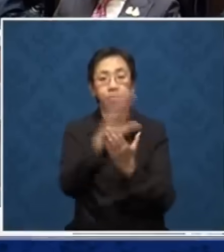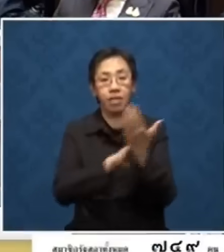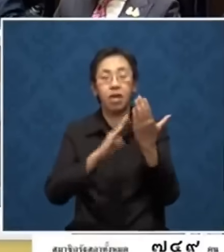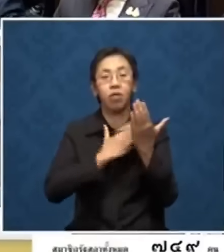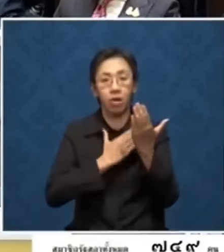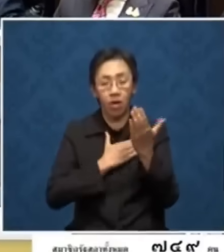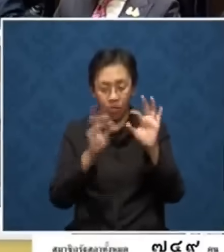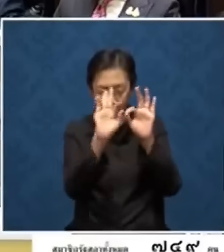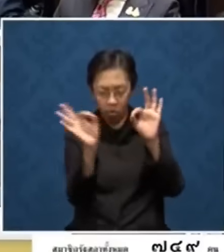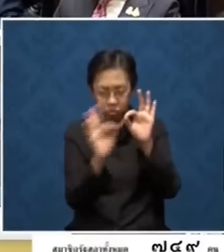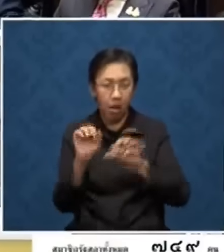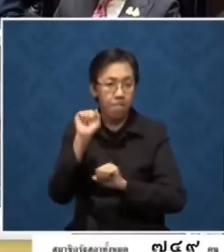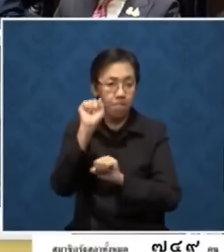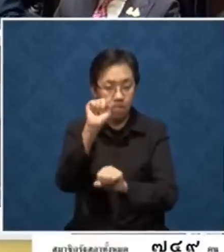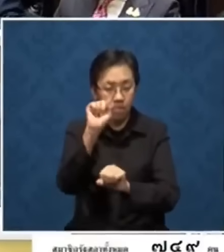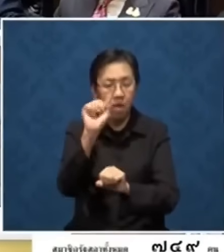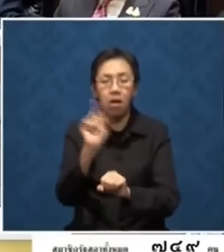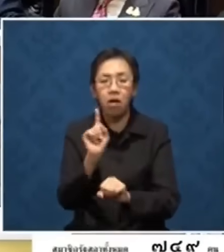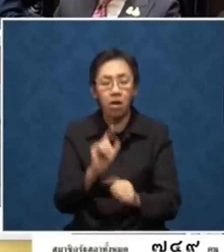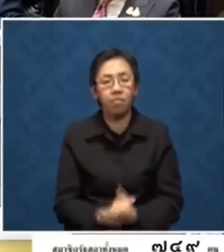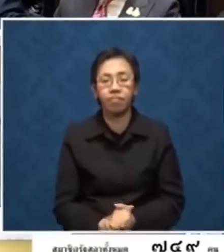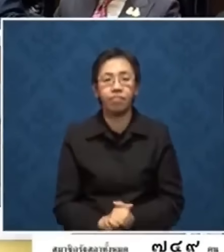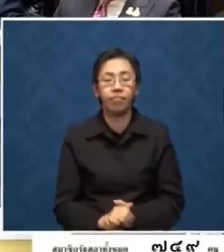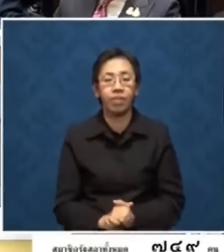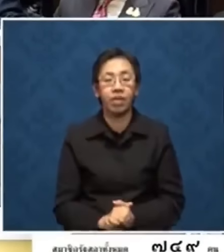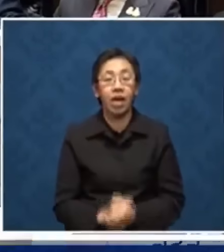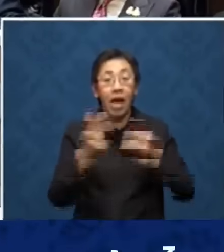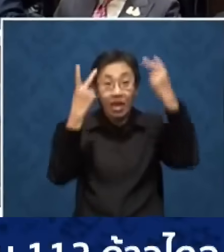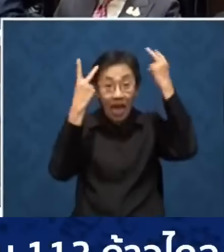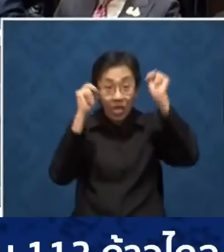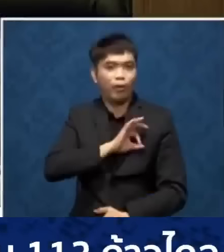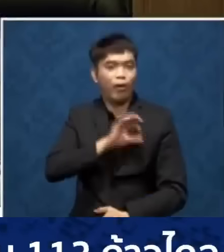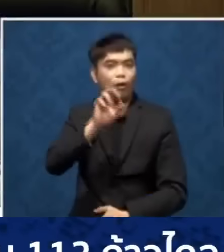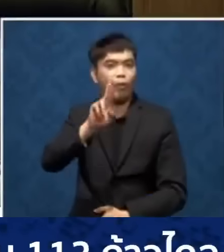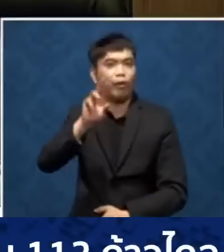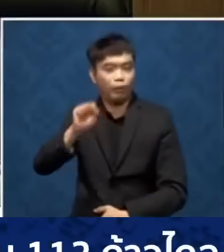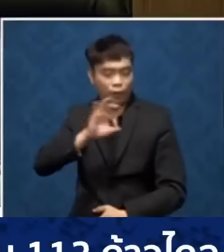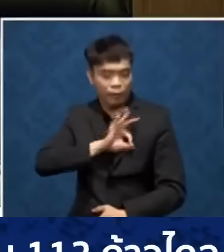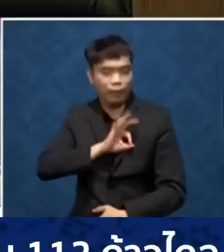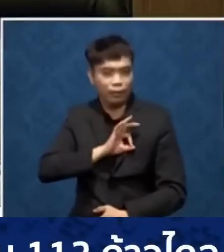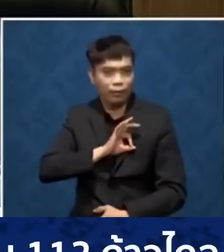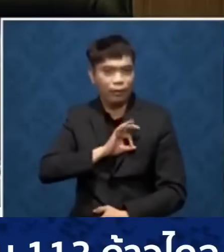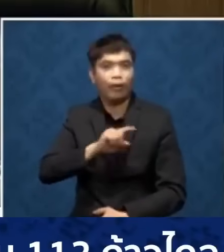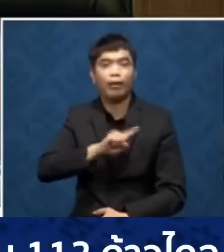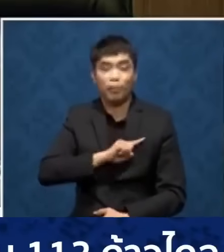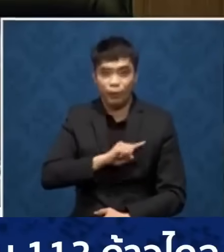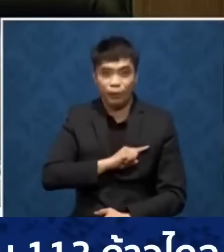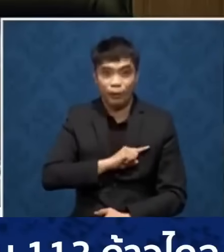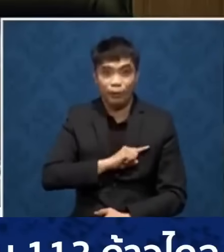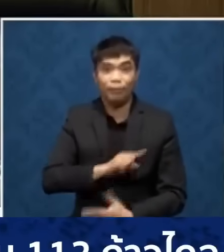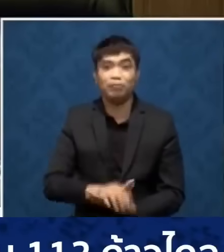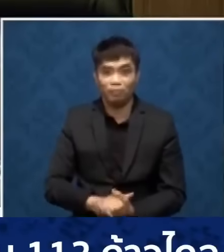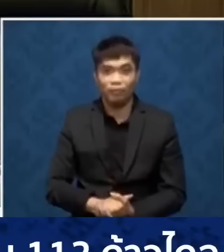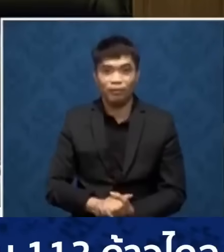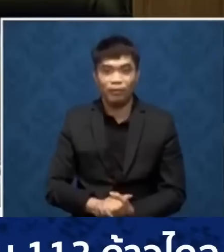พุ่งเป้าไปที่เรื่องนโยบายการแก้ไขมาตรา112ของพรรคก้าวไกลนะครับโดยหลังจากนั้นนายประพันธ์คุณมีส.ว.ตัวแทนจ